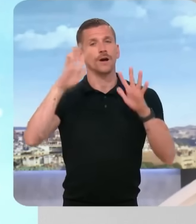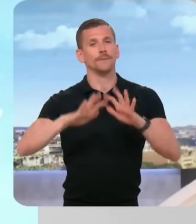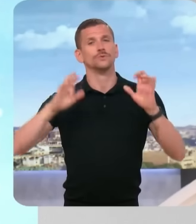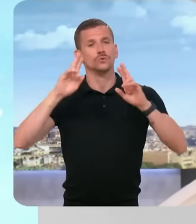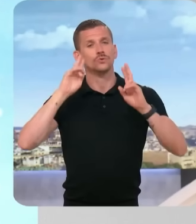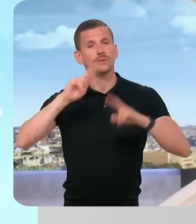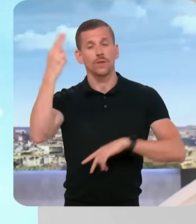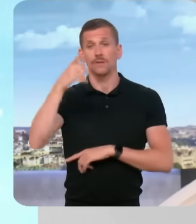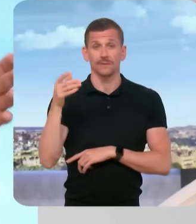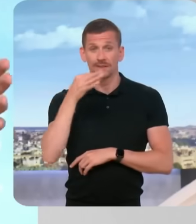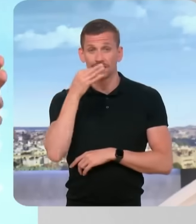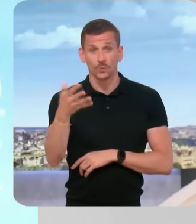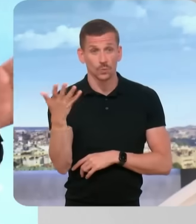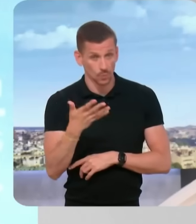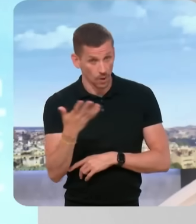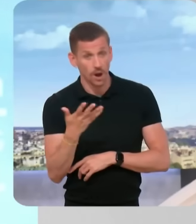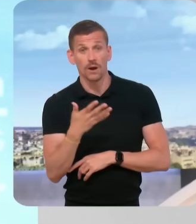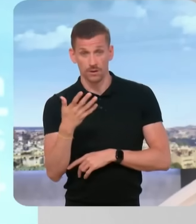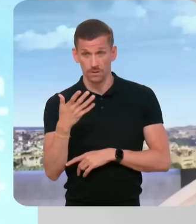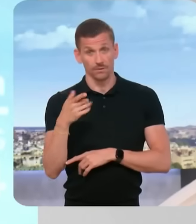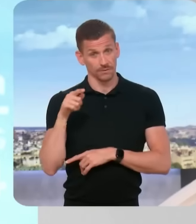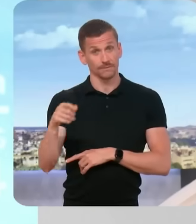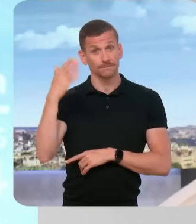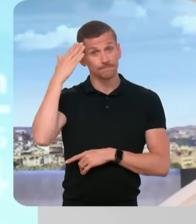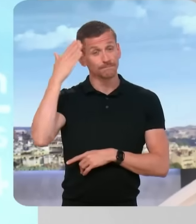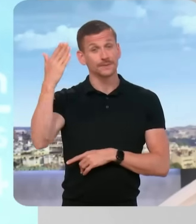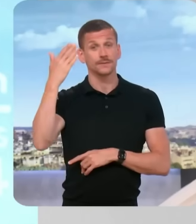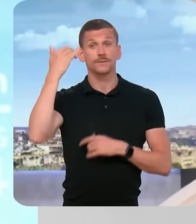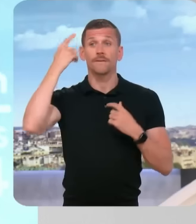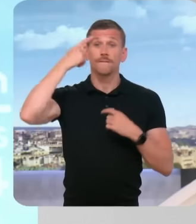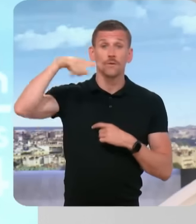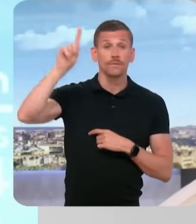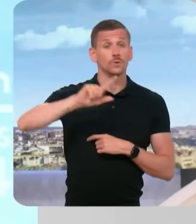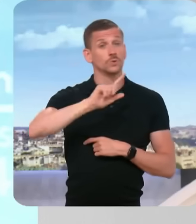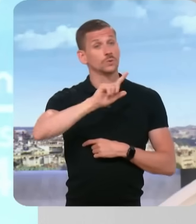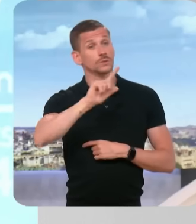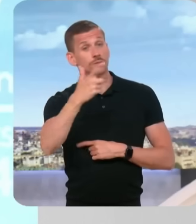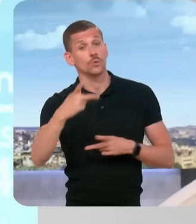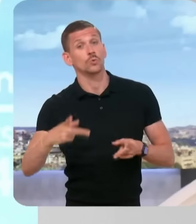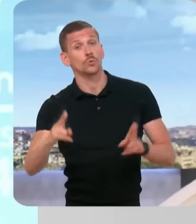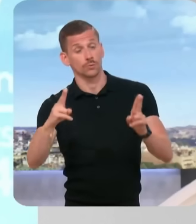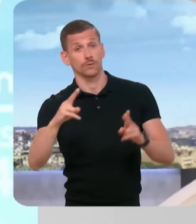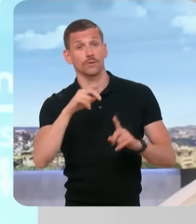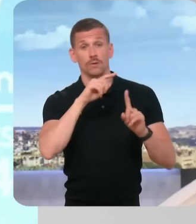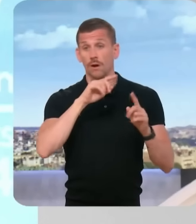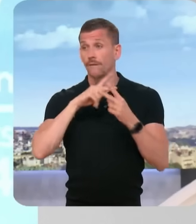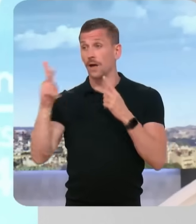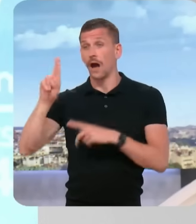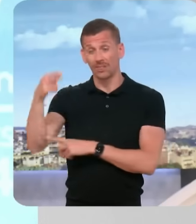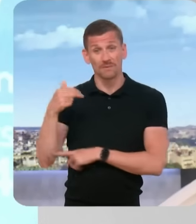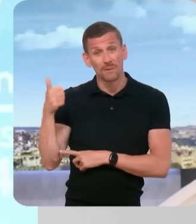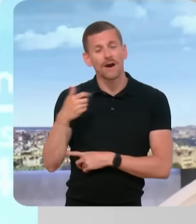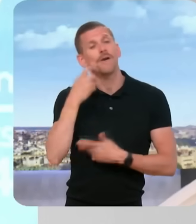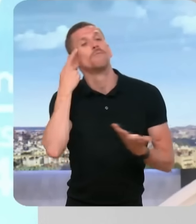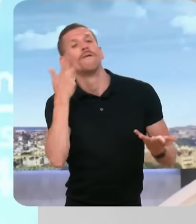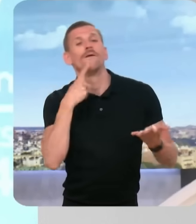que au cas où LFI serait au deuxième tour vis-à-vis du Rassemblement national, elle ne donnerait pas de mot d'ordre. Donc, je pense que la